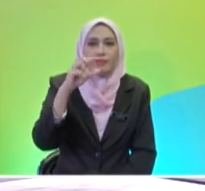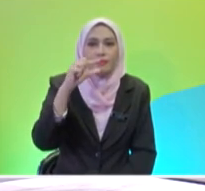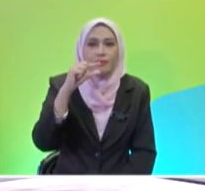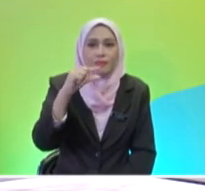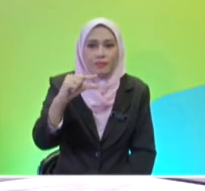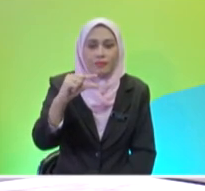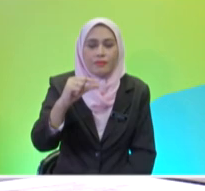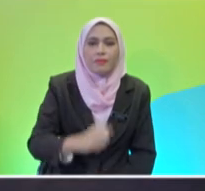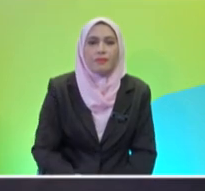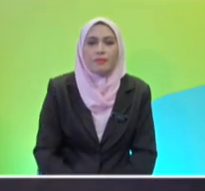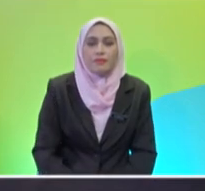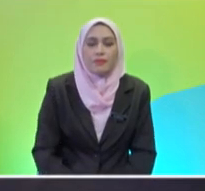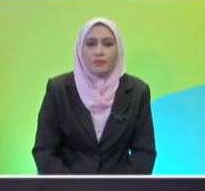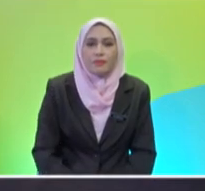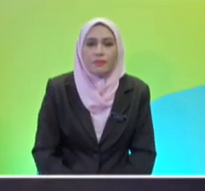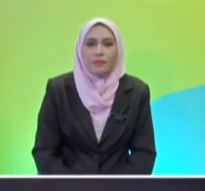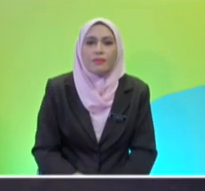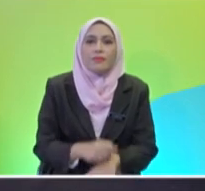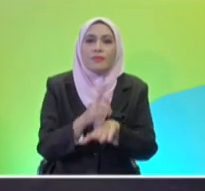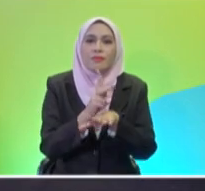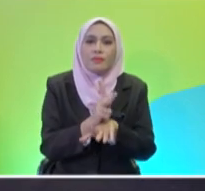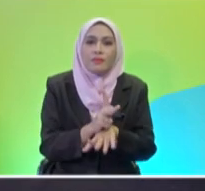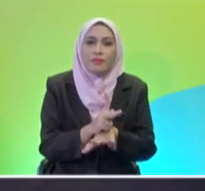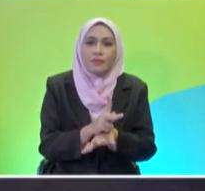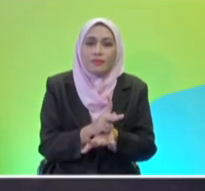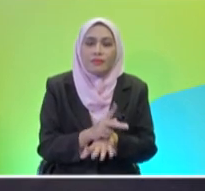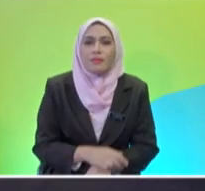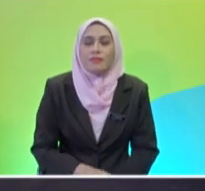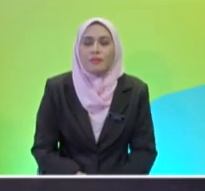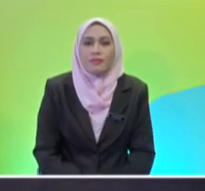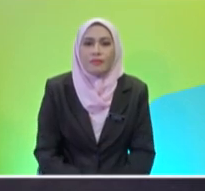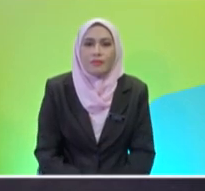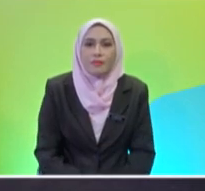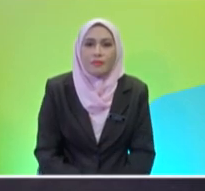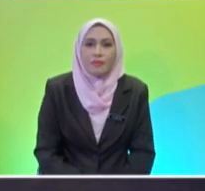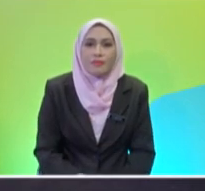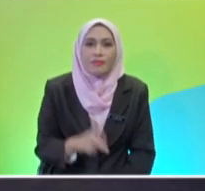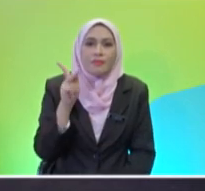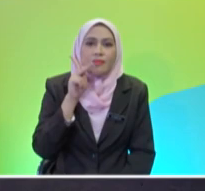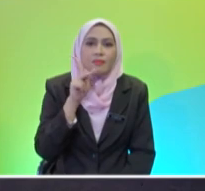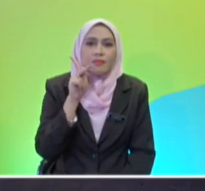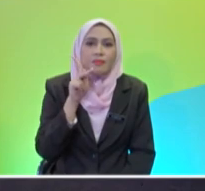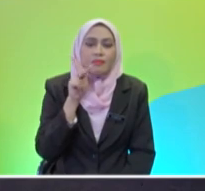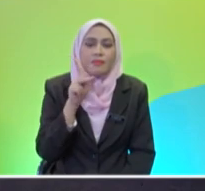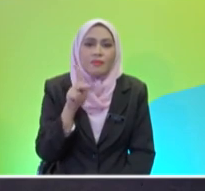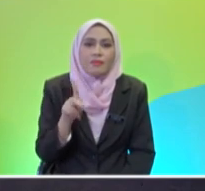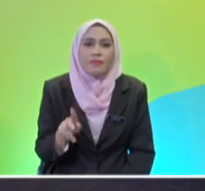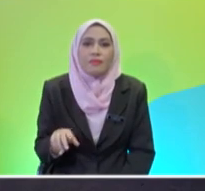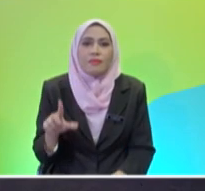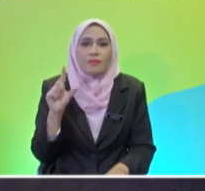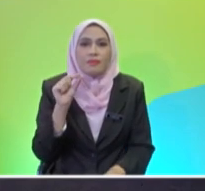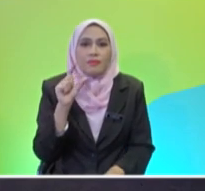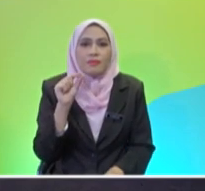B-A-N-G. Bang. Kum. Bang. Okey, kita minta kakak Ria untuk tampal. Dekat mana